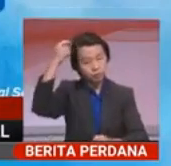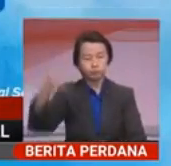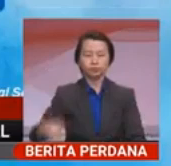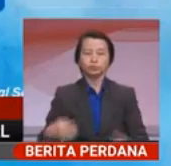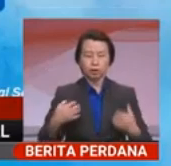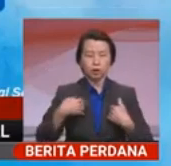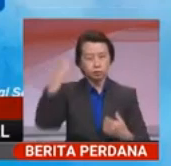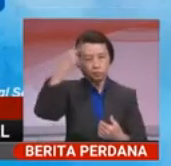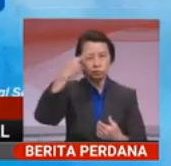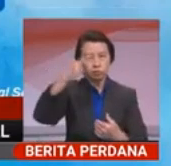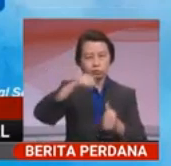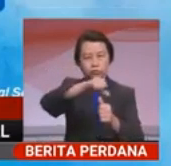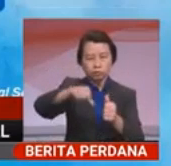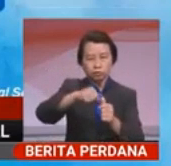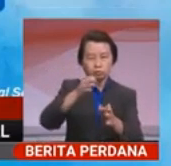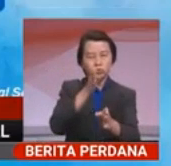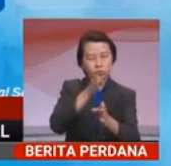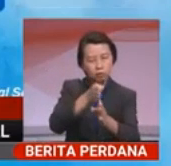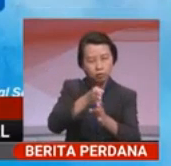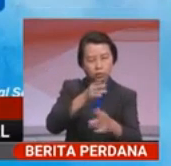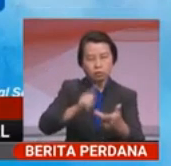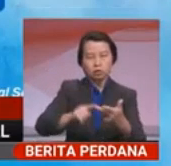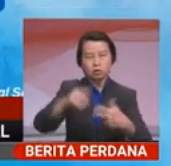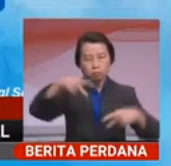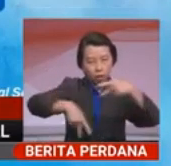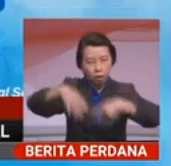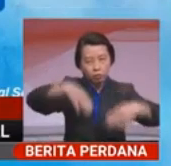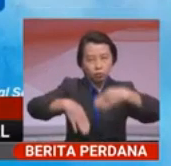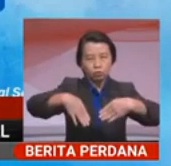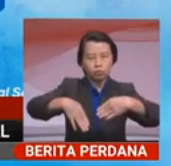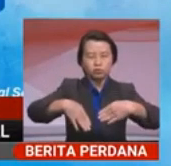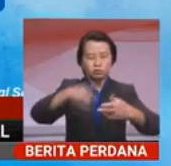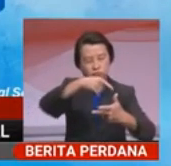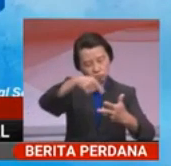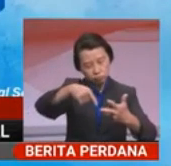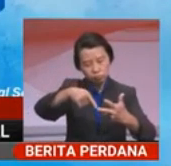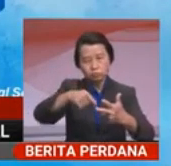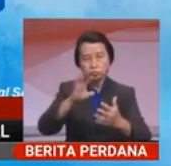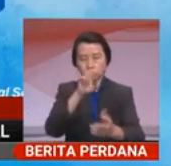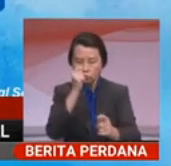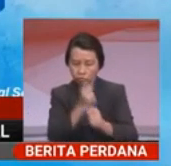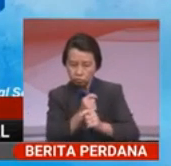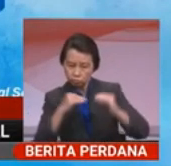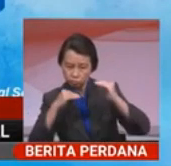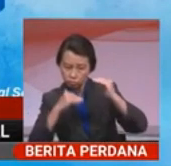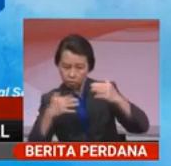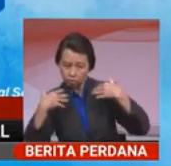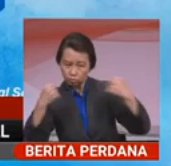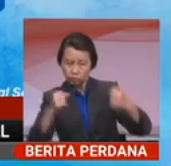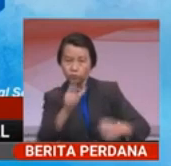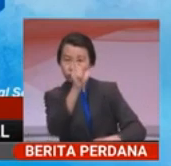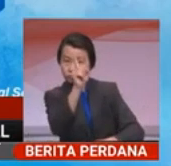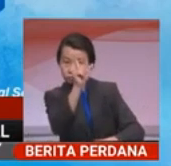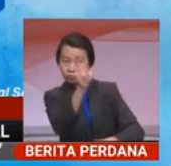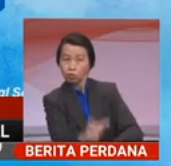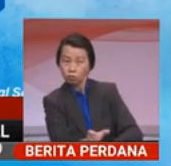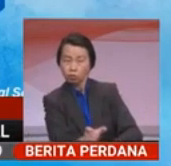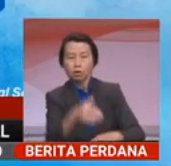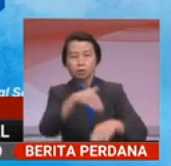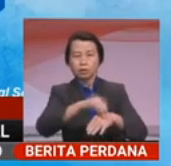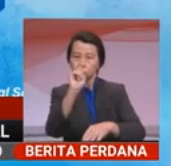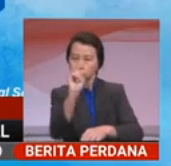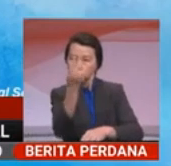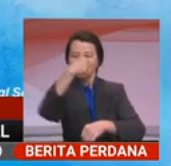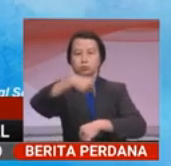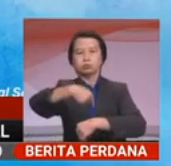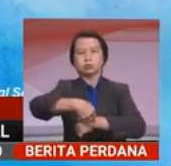faktor sosial, psikologikal dan biological yang menentukan tahap kesihatan mental seseorang pada